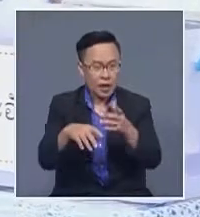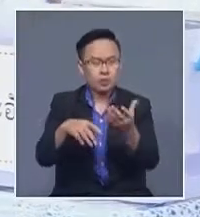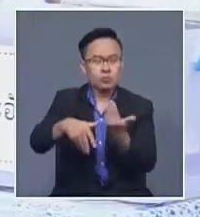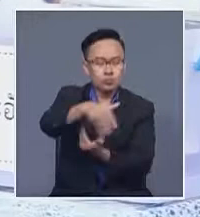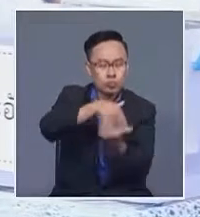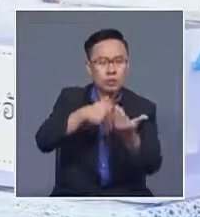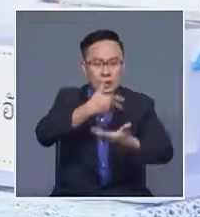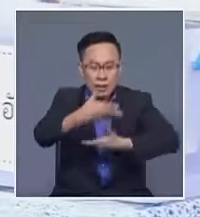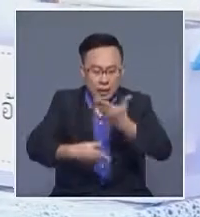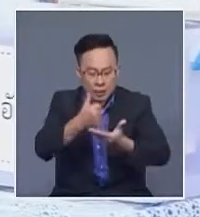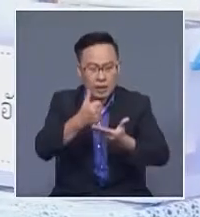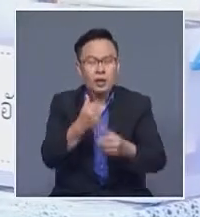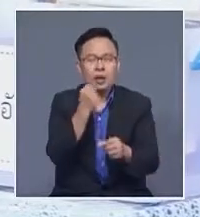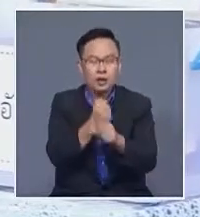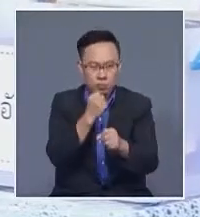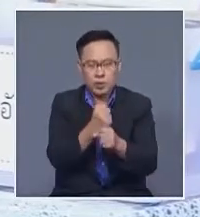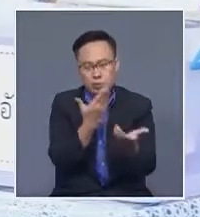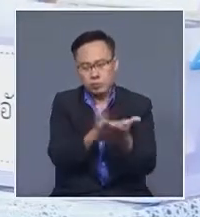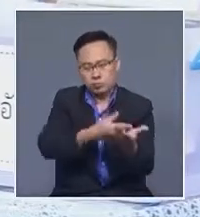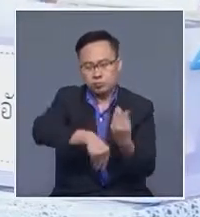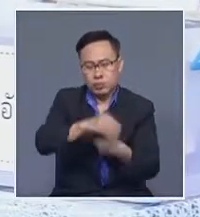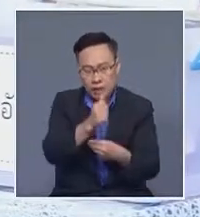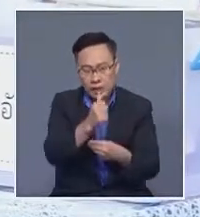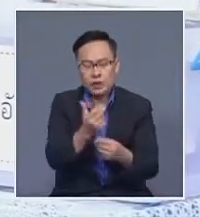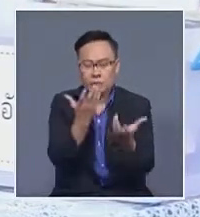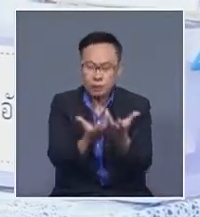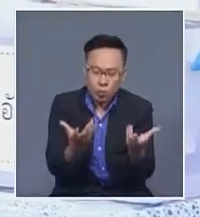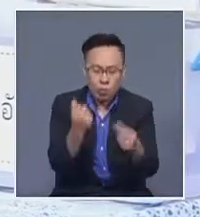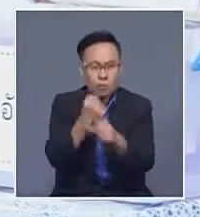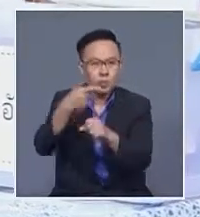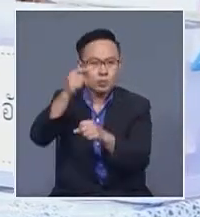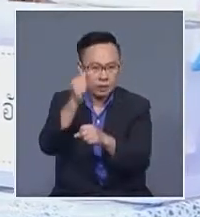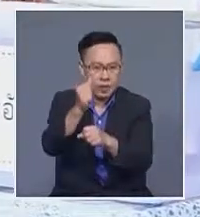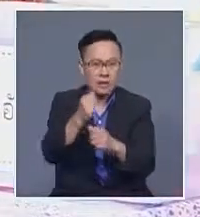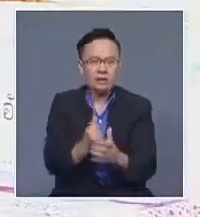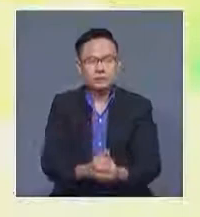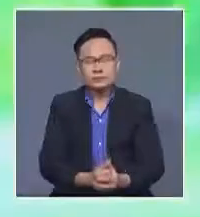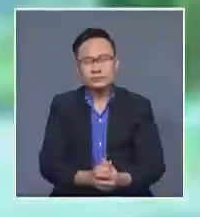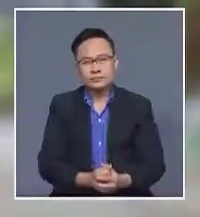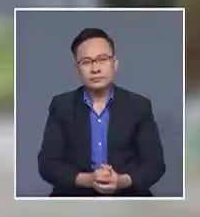ของเหลือใช้เพื่อลดปัญหาขยะภายในชุมชนและของโรงเรียนครับ